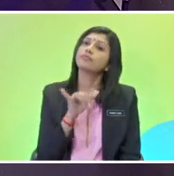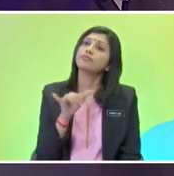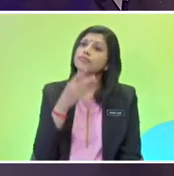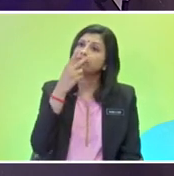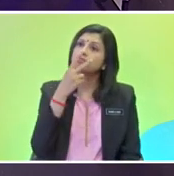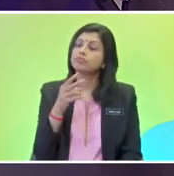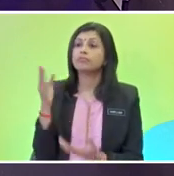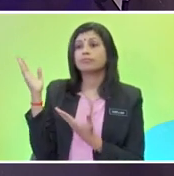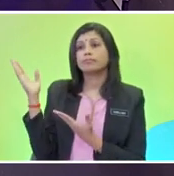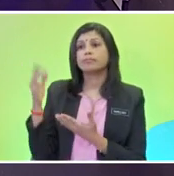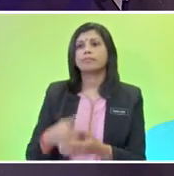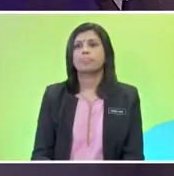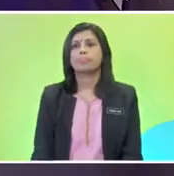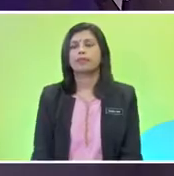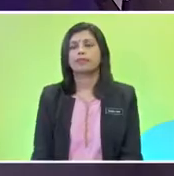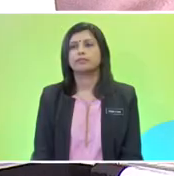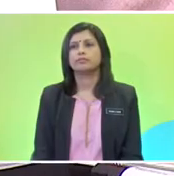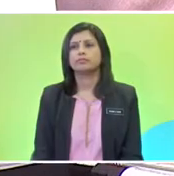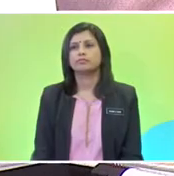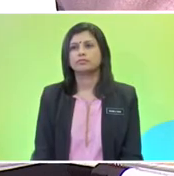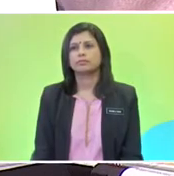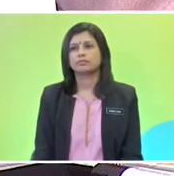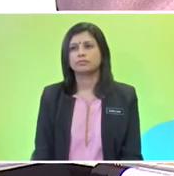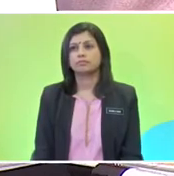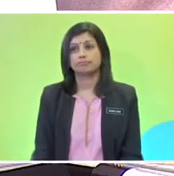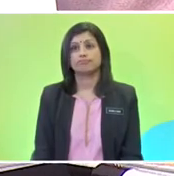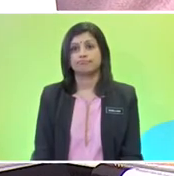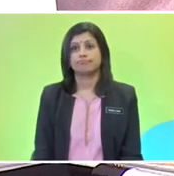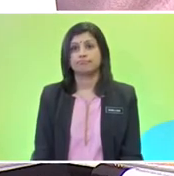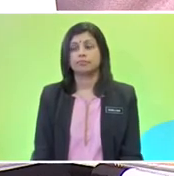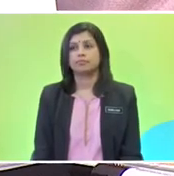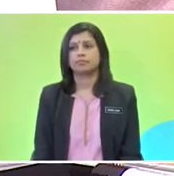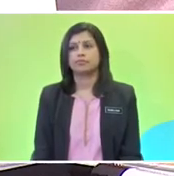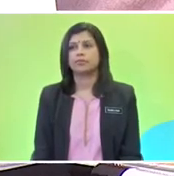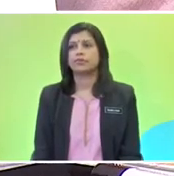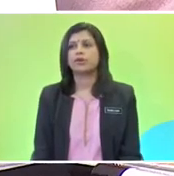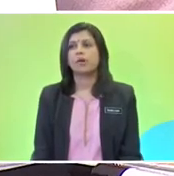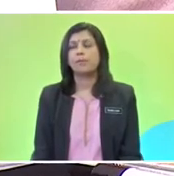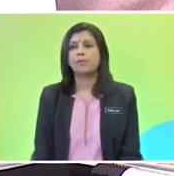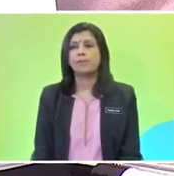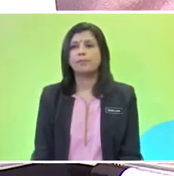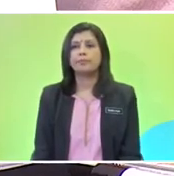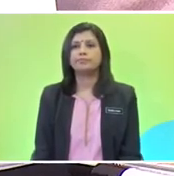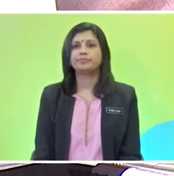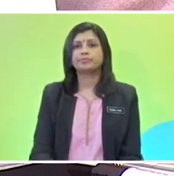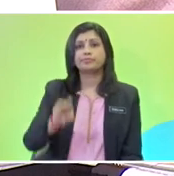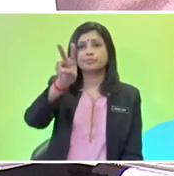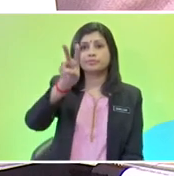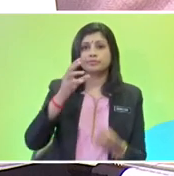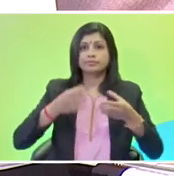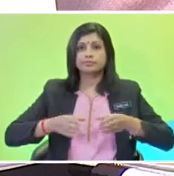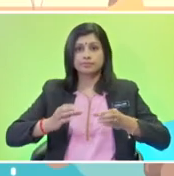Adakah tengok tu ada berbilang cara. Sebab kita ada setakat ni dua lah. Ada dua cara